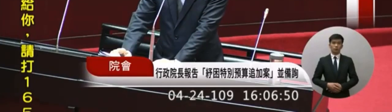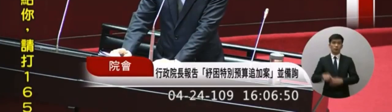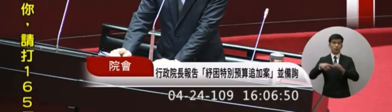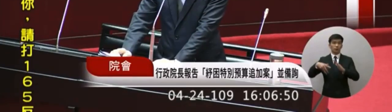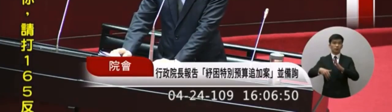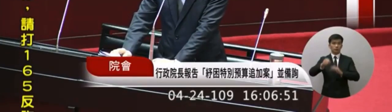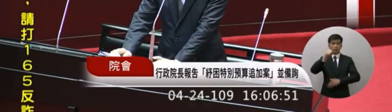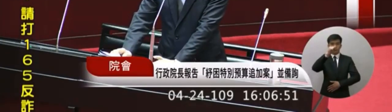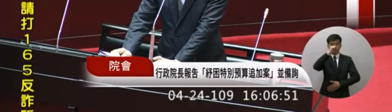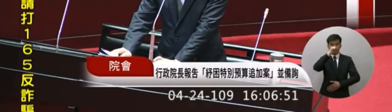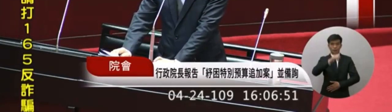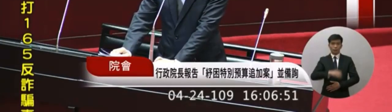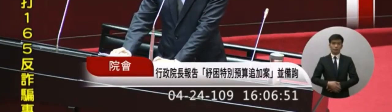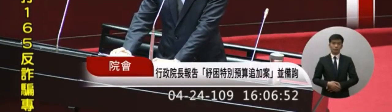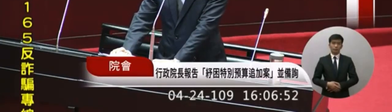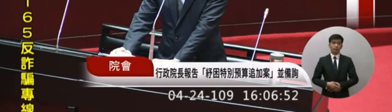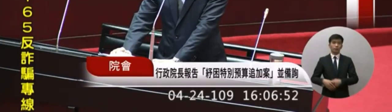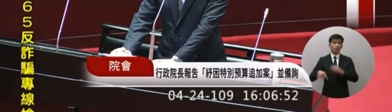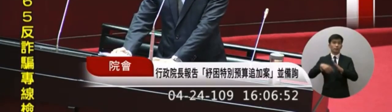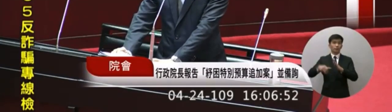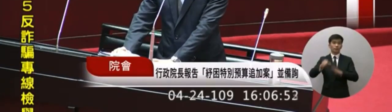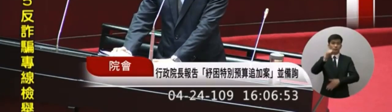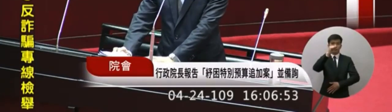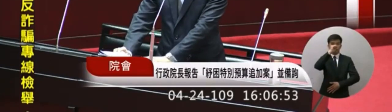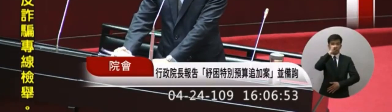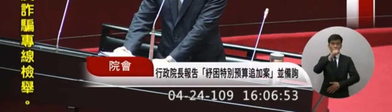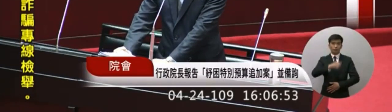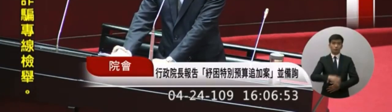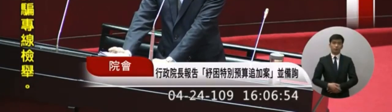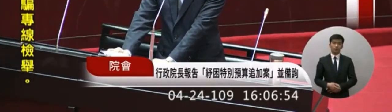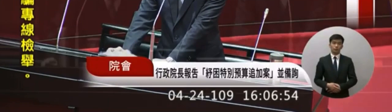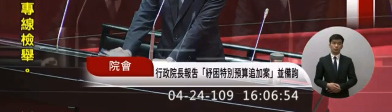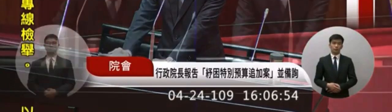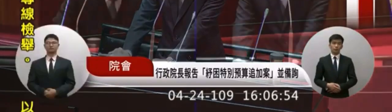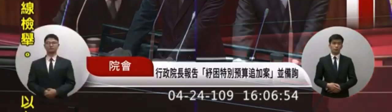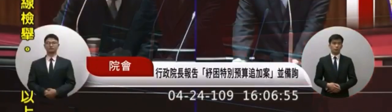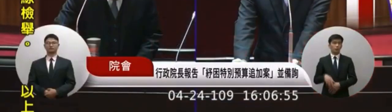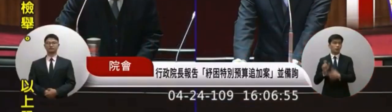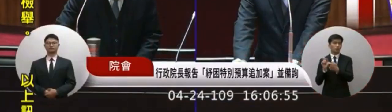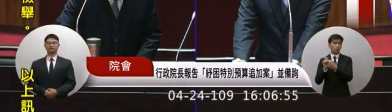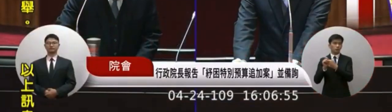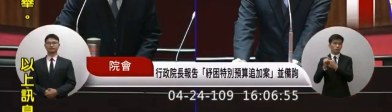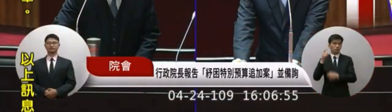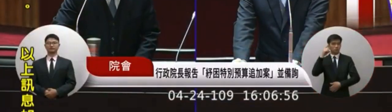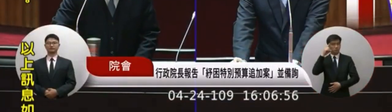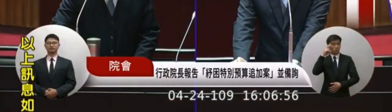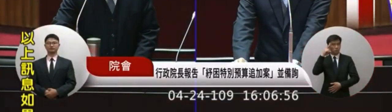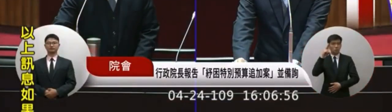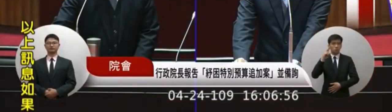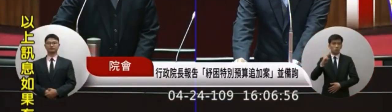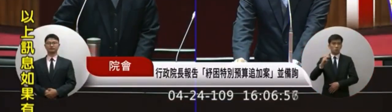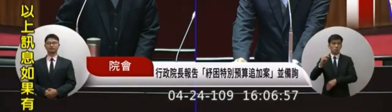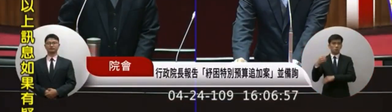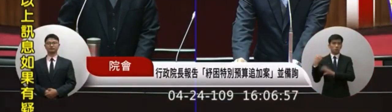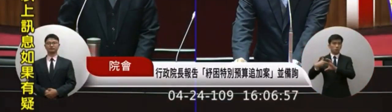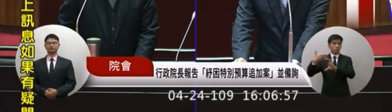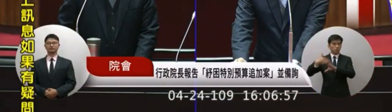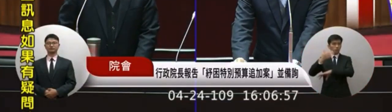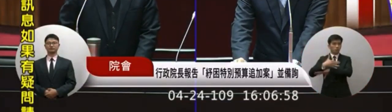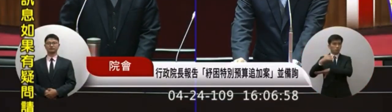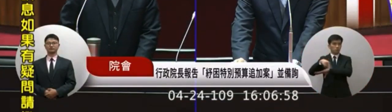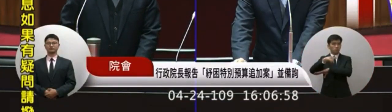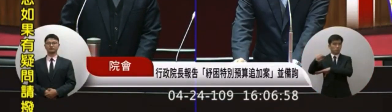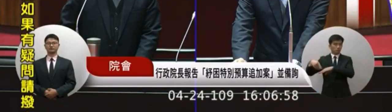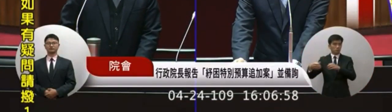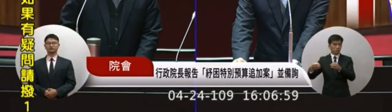院长好。 委员你好。 院长好。首先因为这两天呢、媒体有在讨论，以